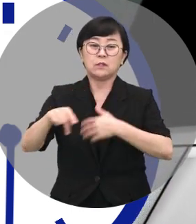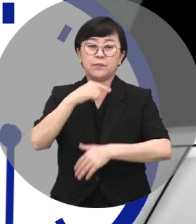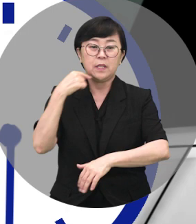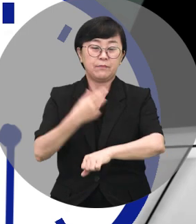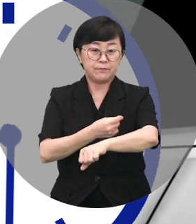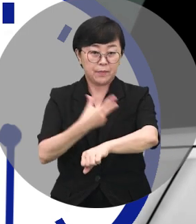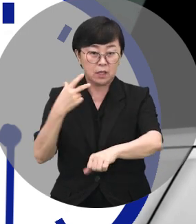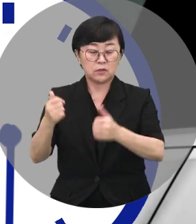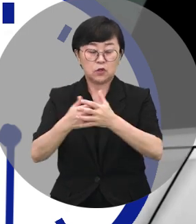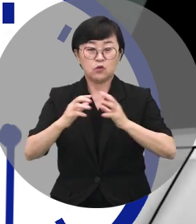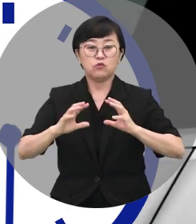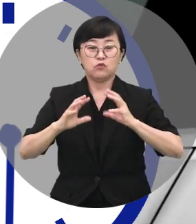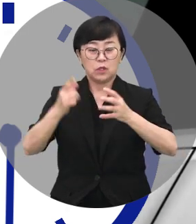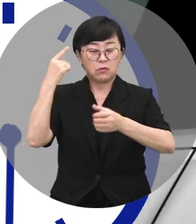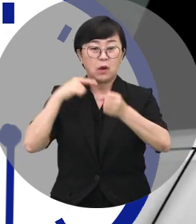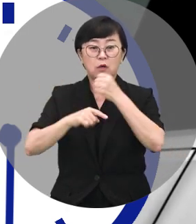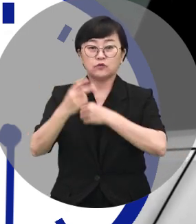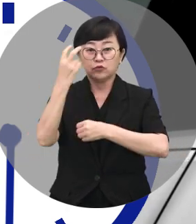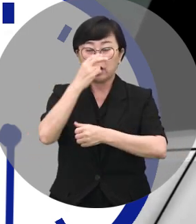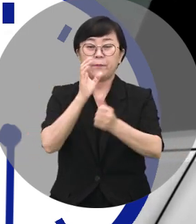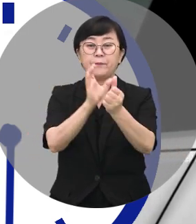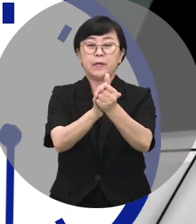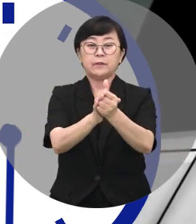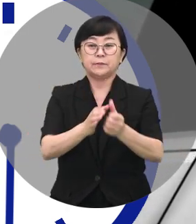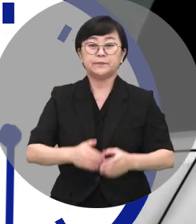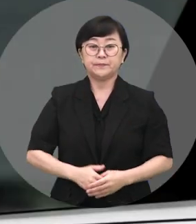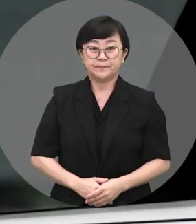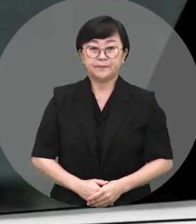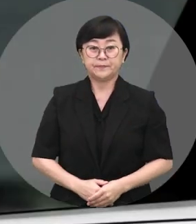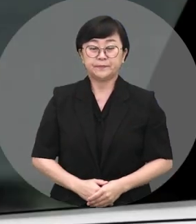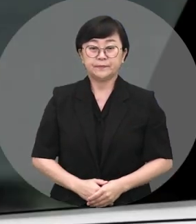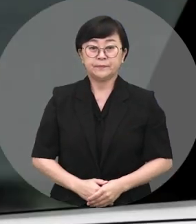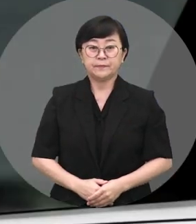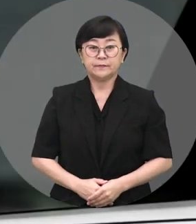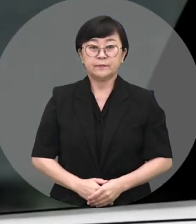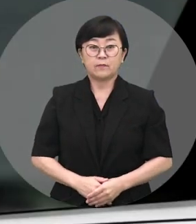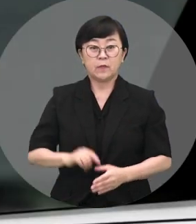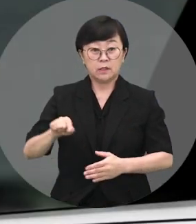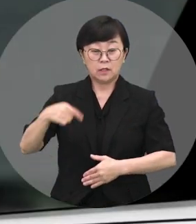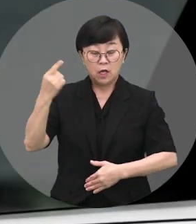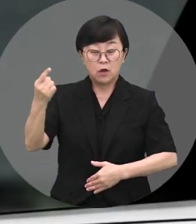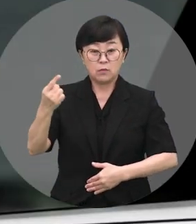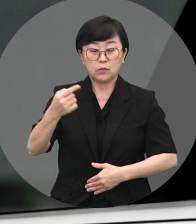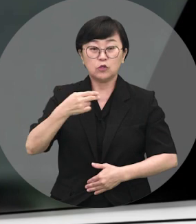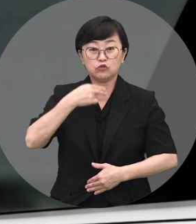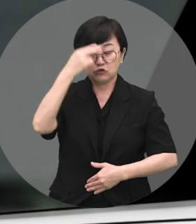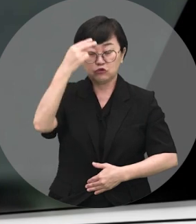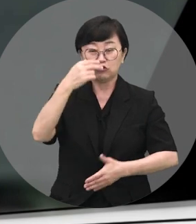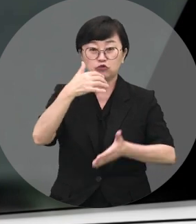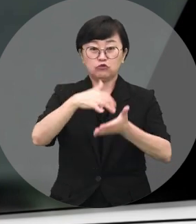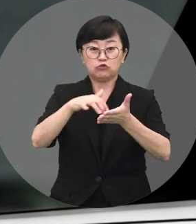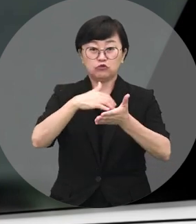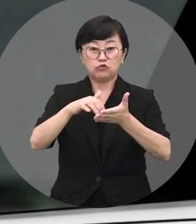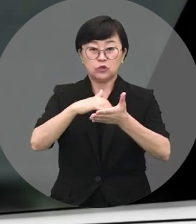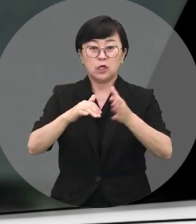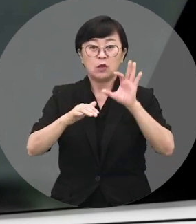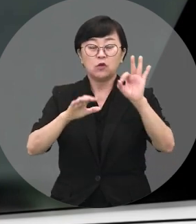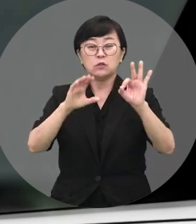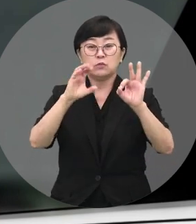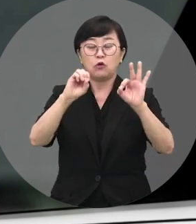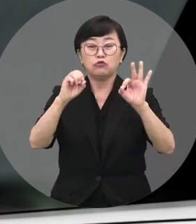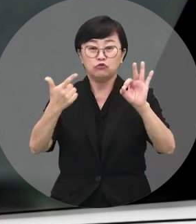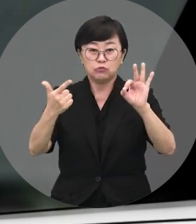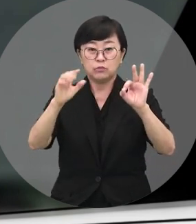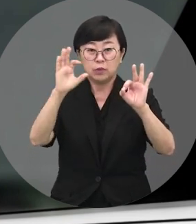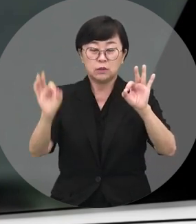하고 국립과학수사연구원에 의뢰했습니다. 2주 뒤 혈중 알코올 농도는 0.06% 수치가